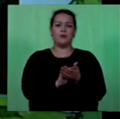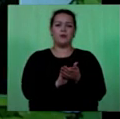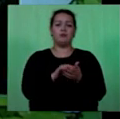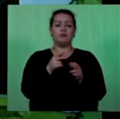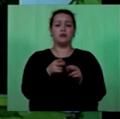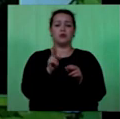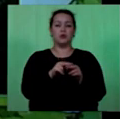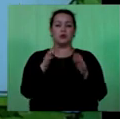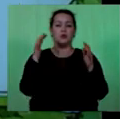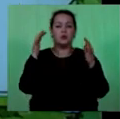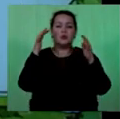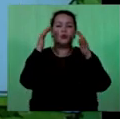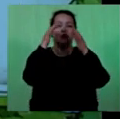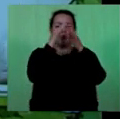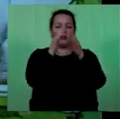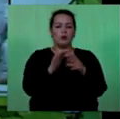Это туман.